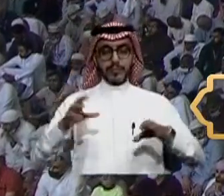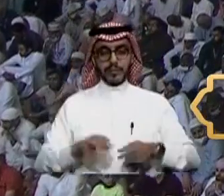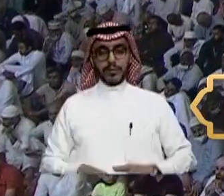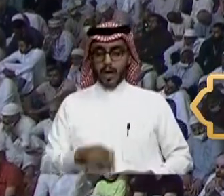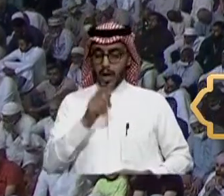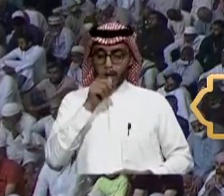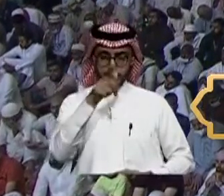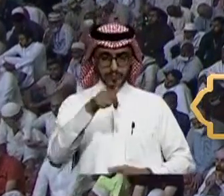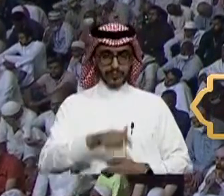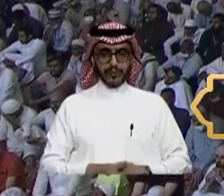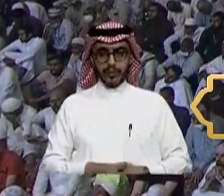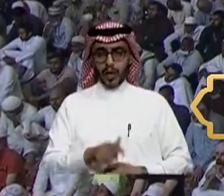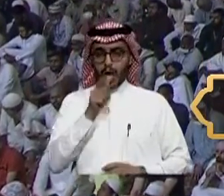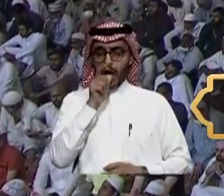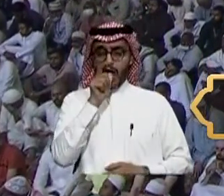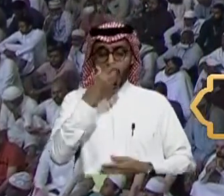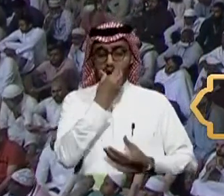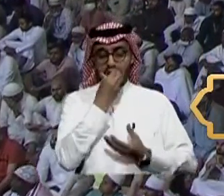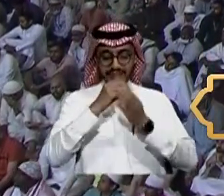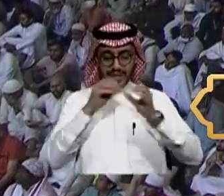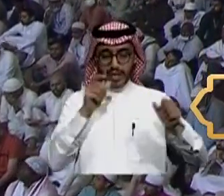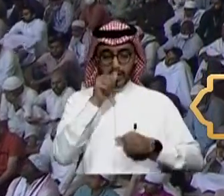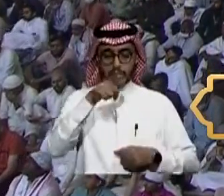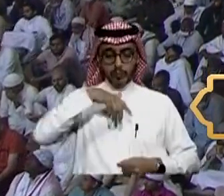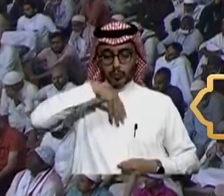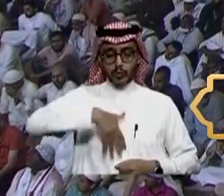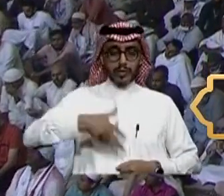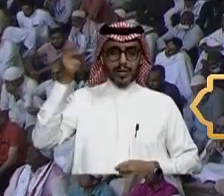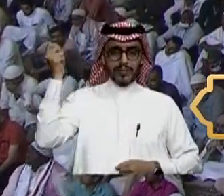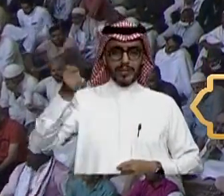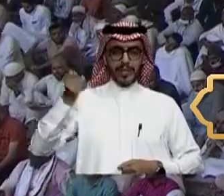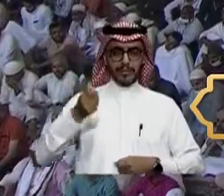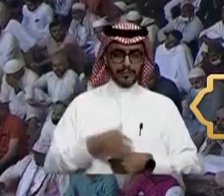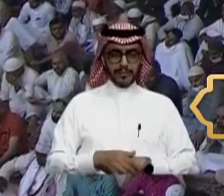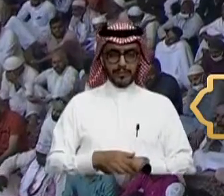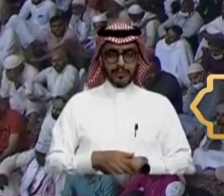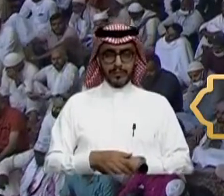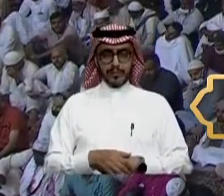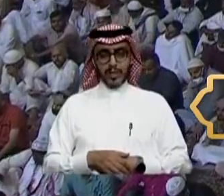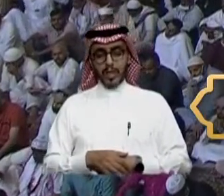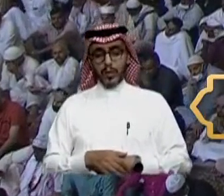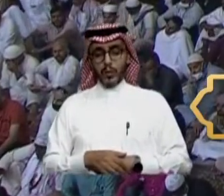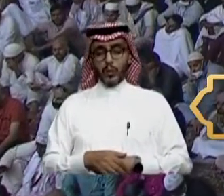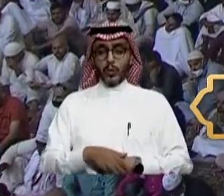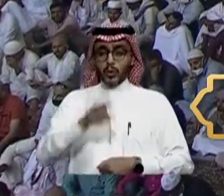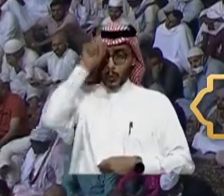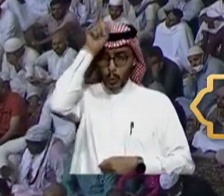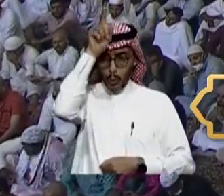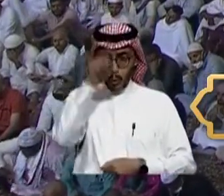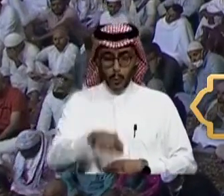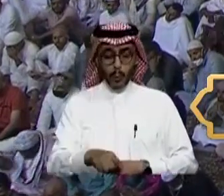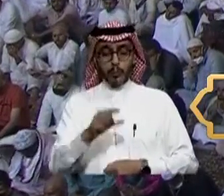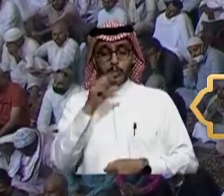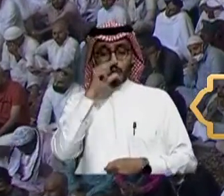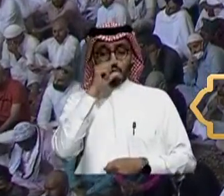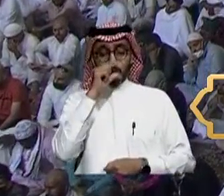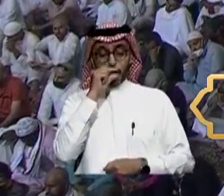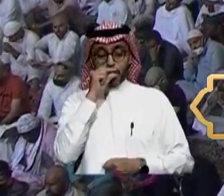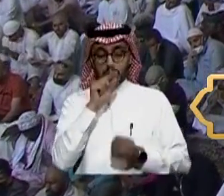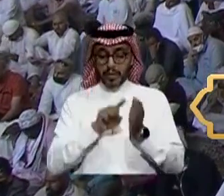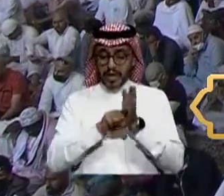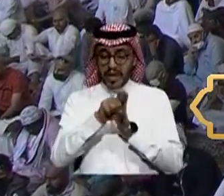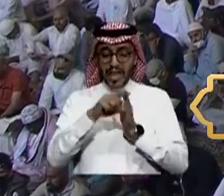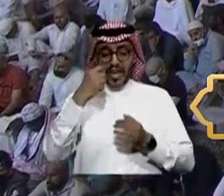انه قال قال رسول الله صلى الله عليه وسلم اذا كان يوم صوم احدكم فلا